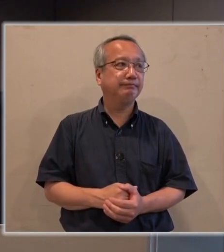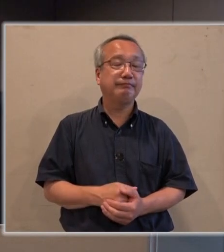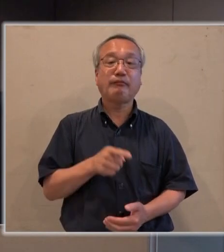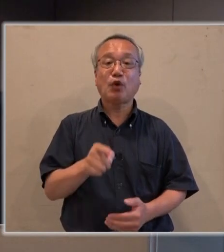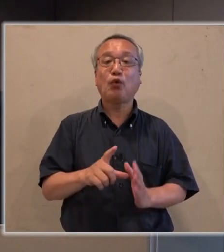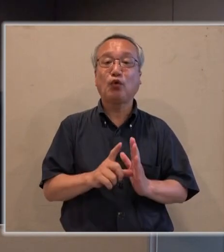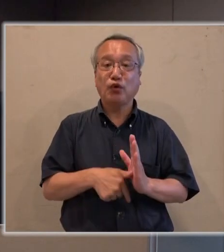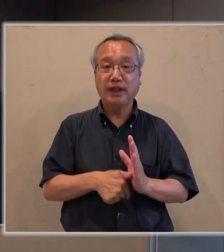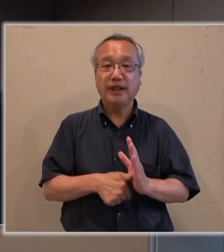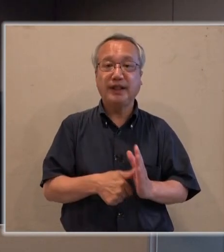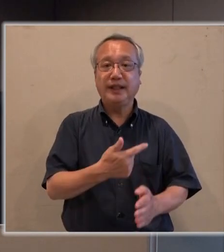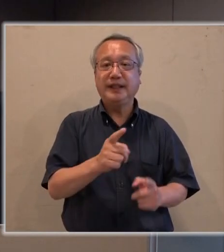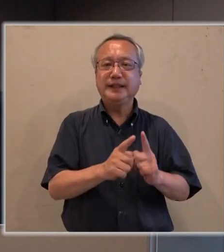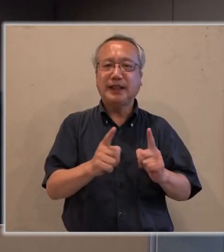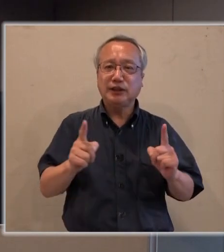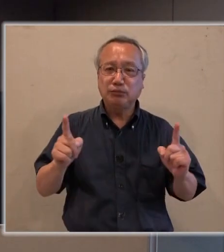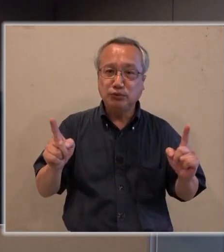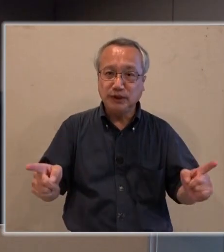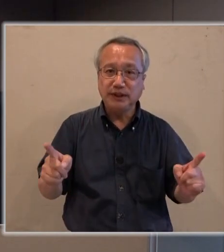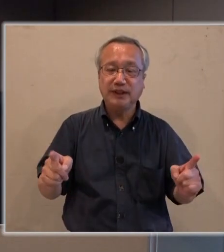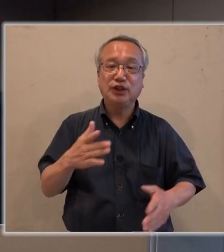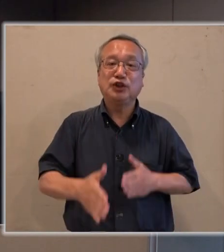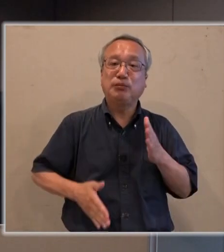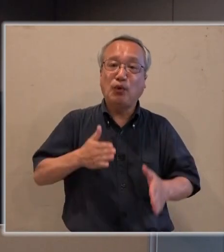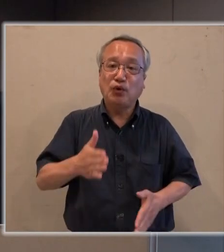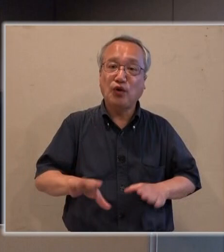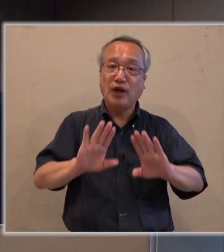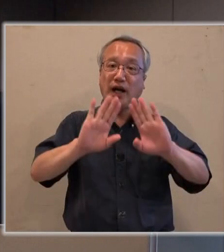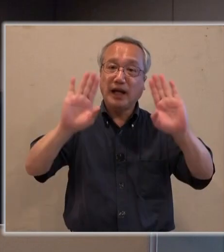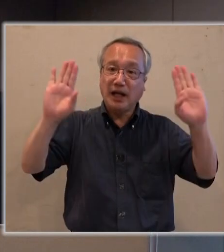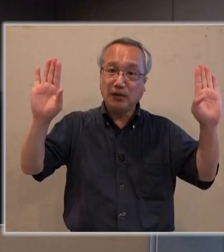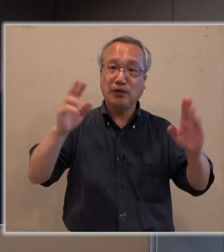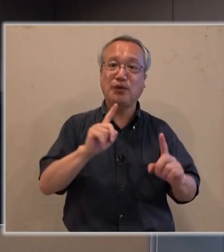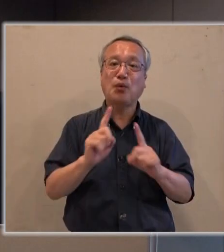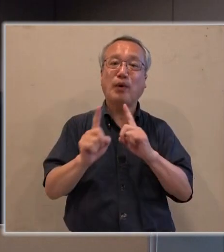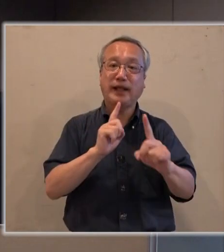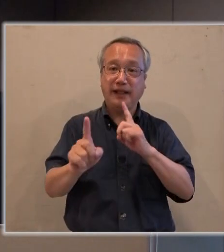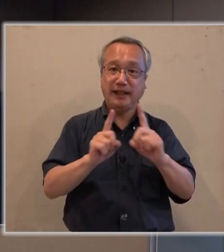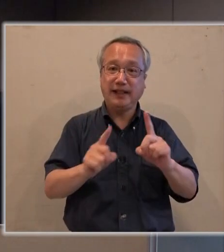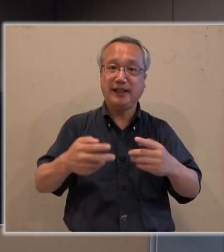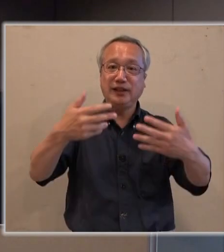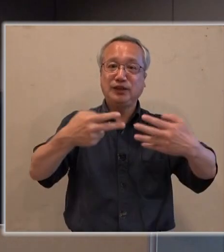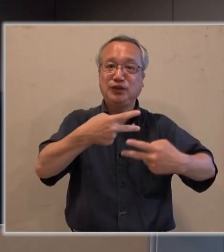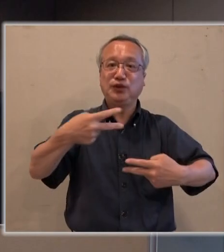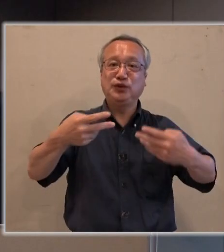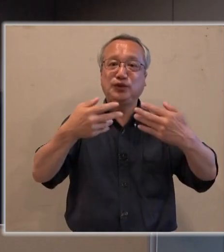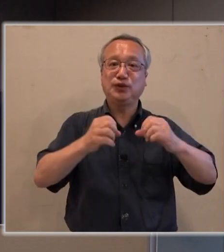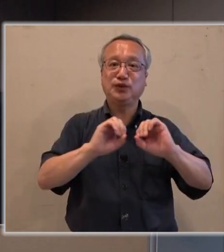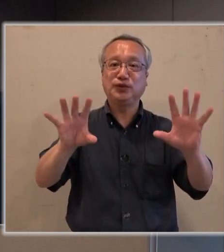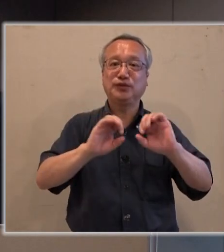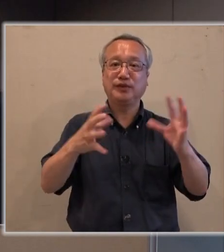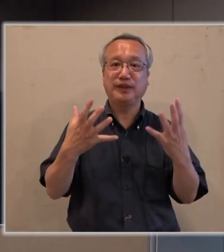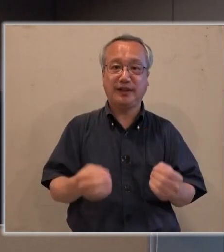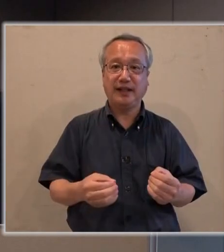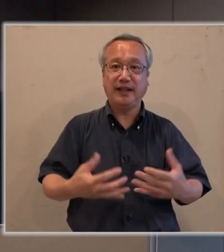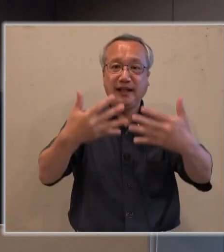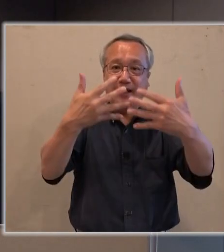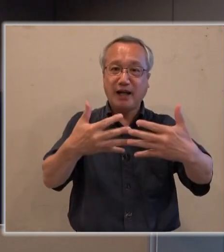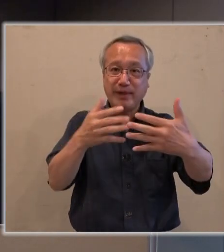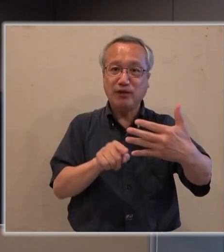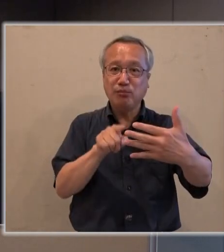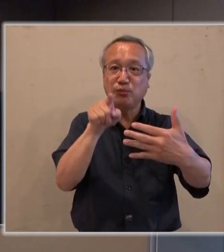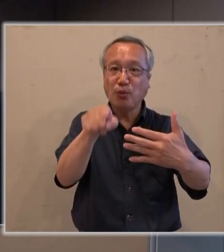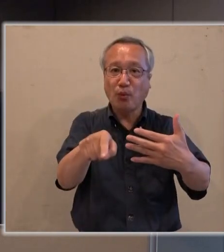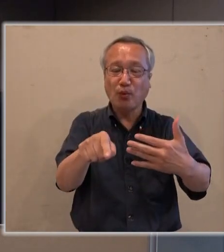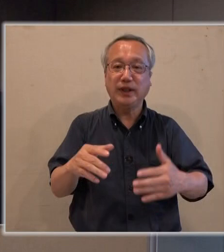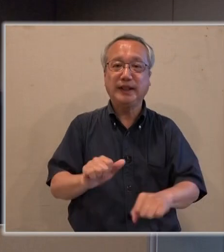その時、とても久しぶりにスポーツの明るい話題がニュースに流れたことを覚えています。画面の向こう側に選